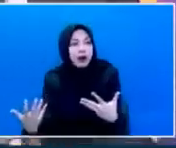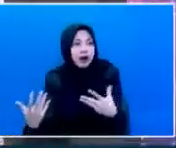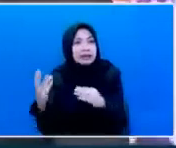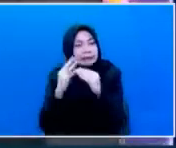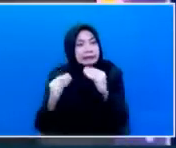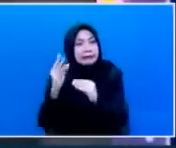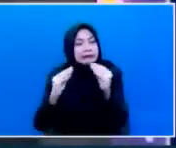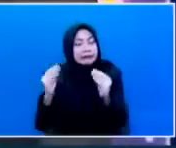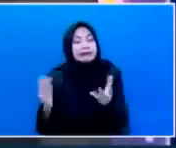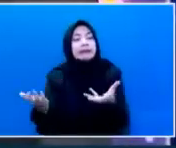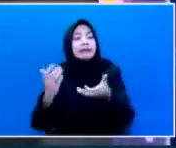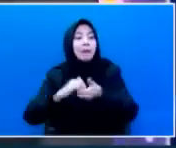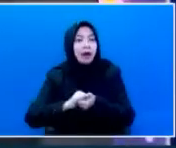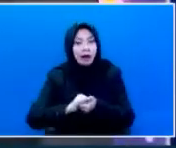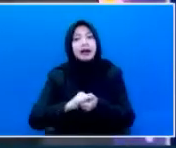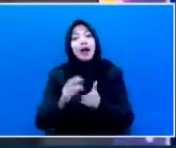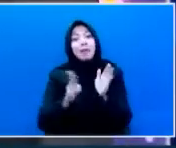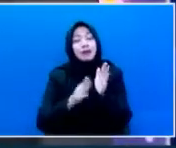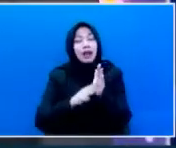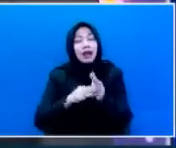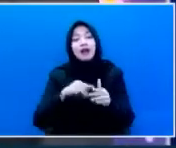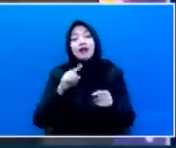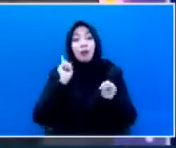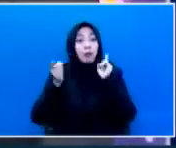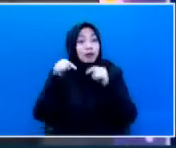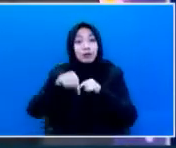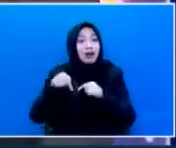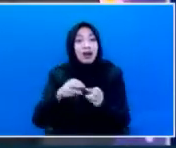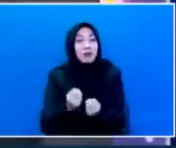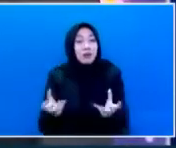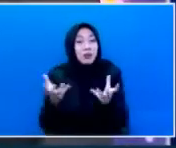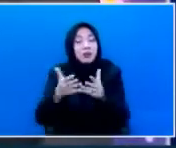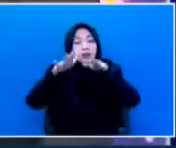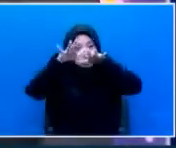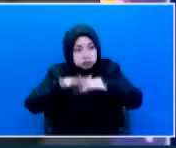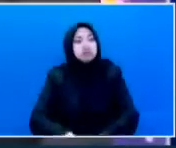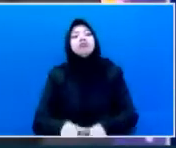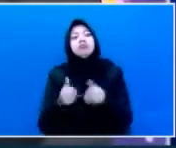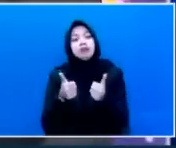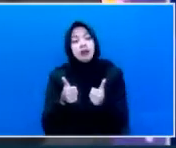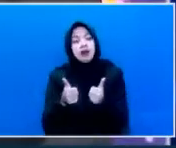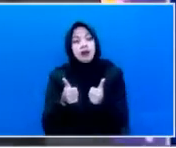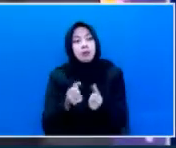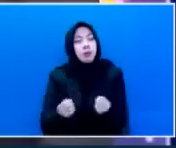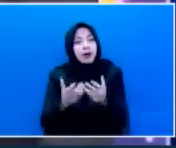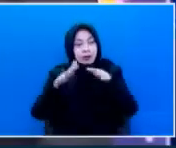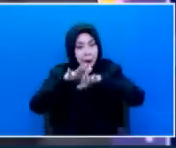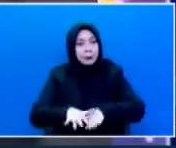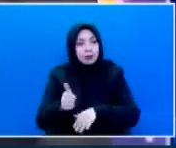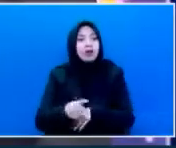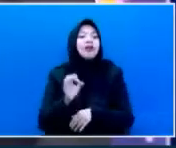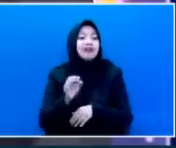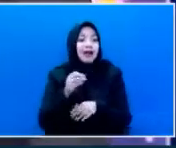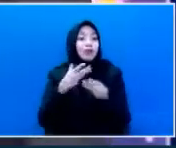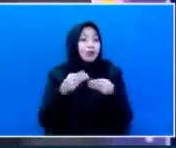membantu setengah dari persoalan terkait dengan tensi politik yang sekarang terjadi oke akar utamanya itu ya Presiden Joko Wid dan juga Ibu Megawati